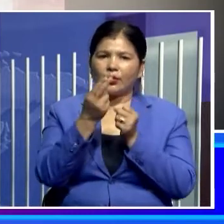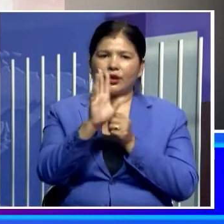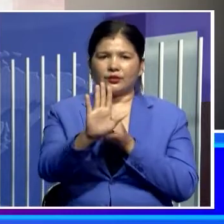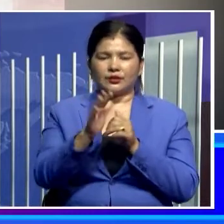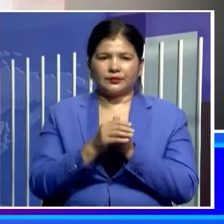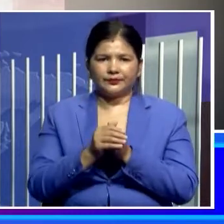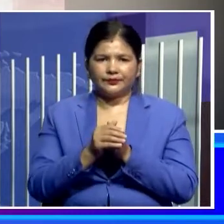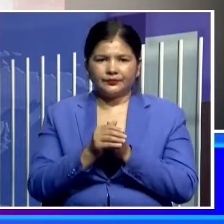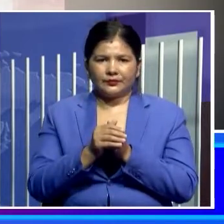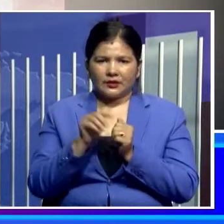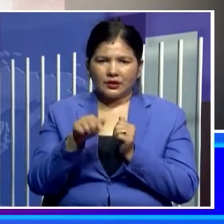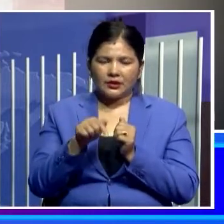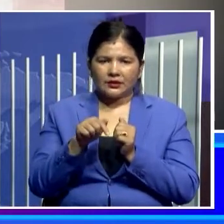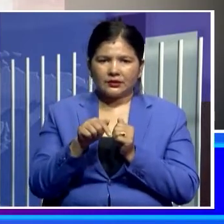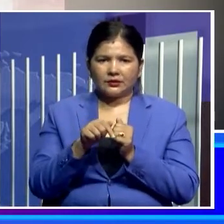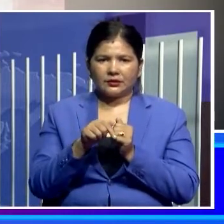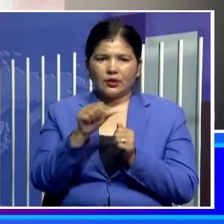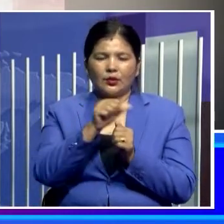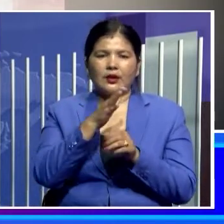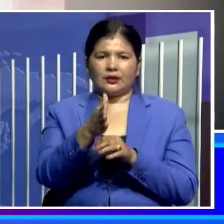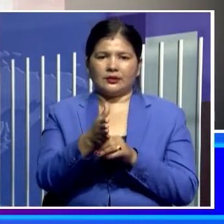छ। अहिले उहाँले